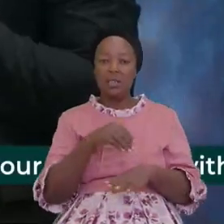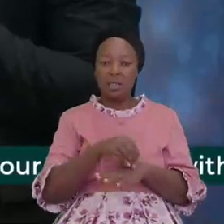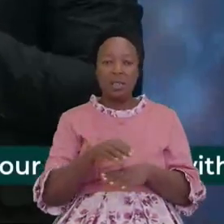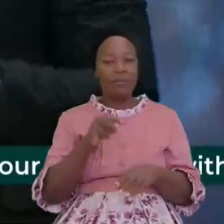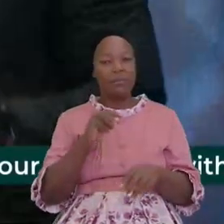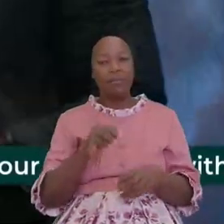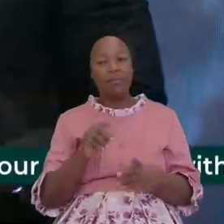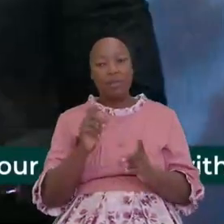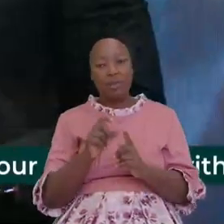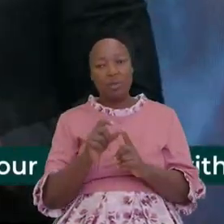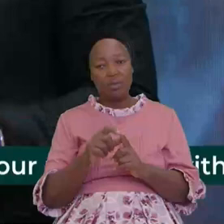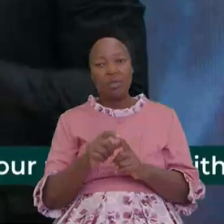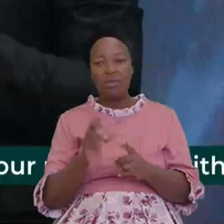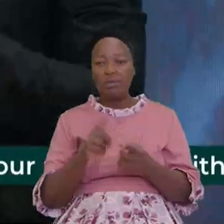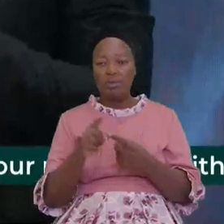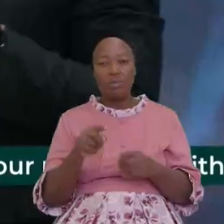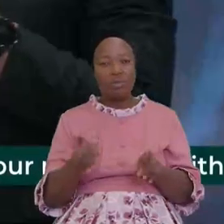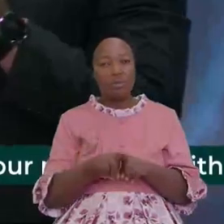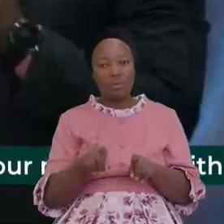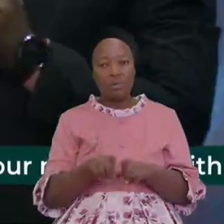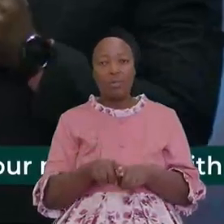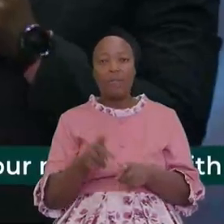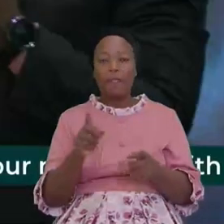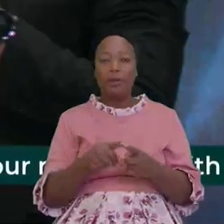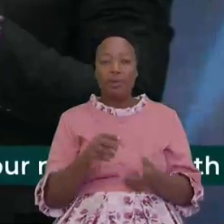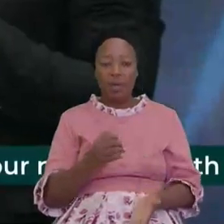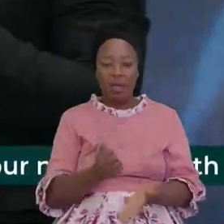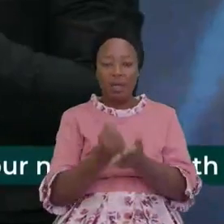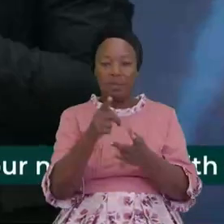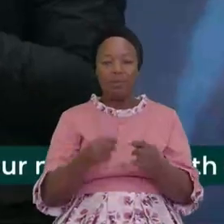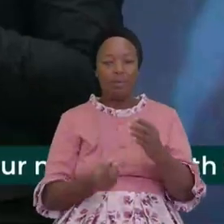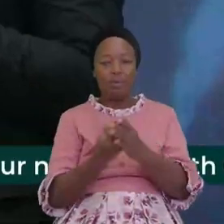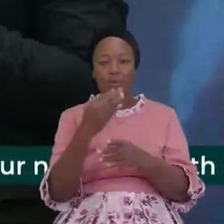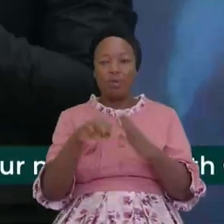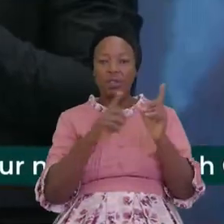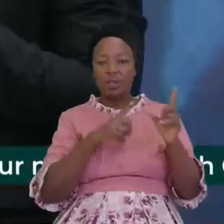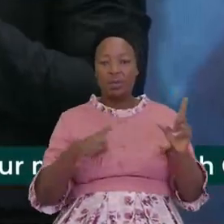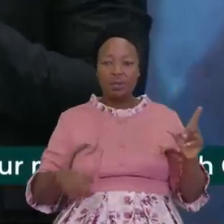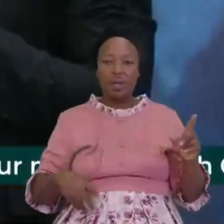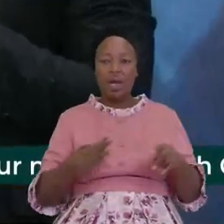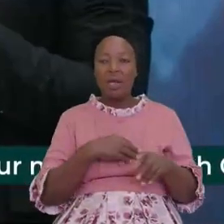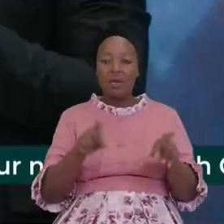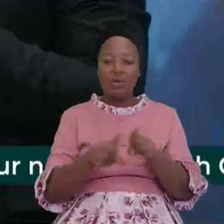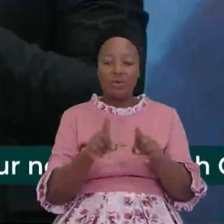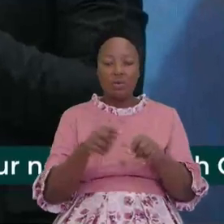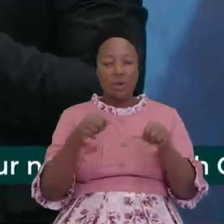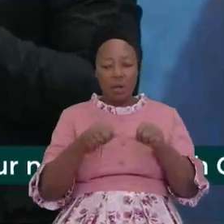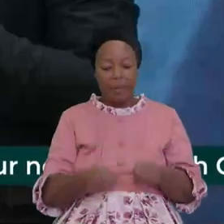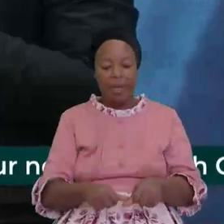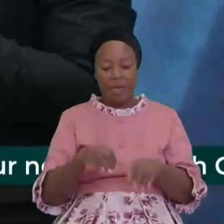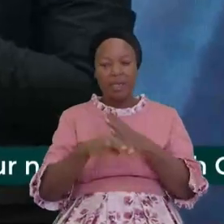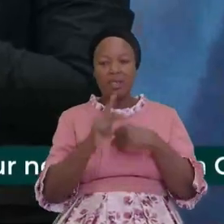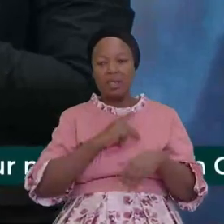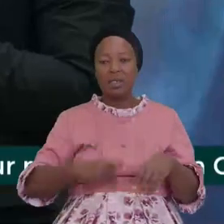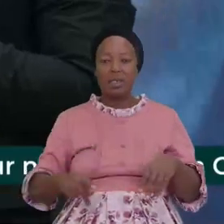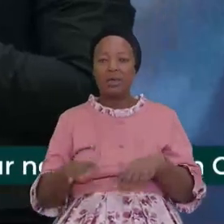Pour vous aider à croître dans le Seigneur et à demeurer dans le royaume. To help you grow in the Lord and